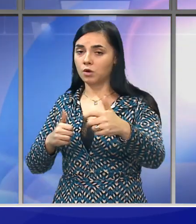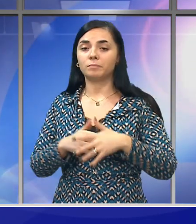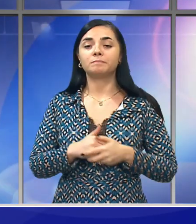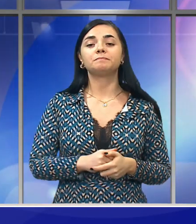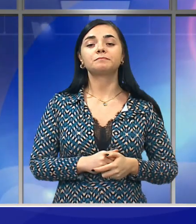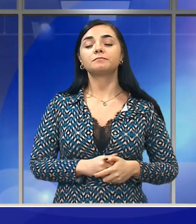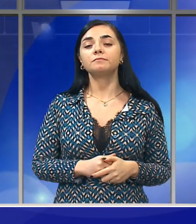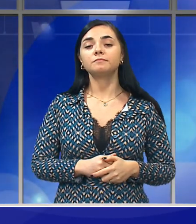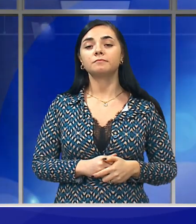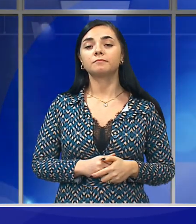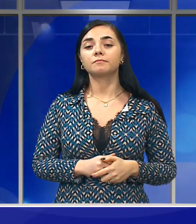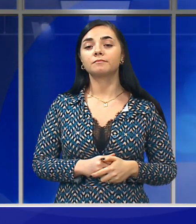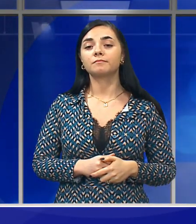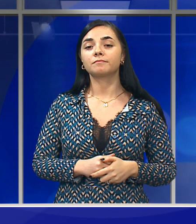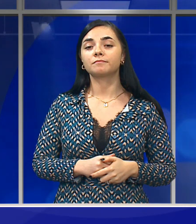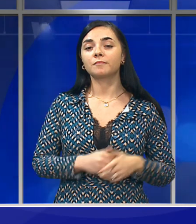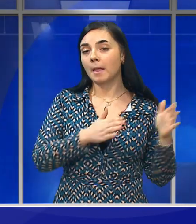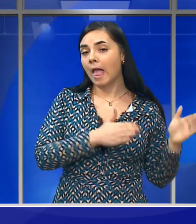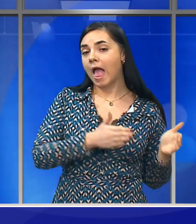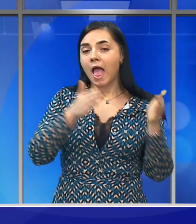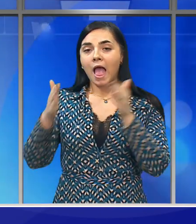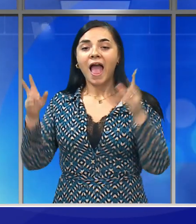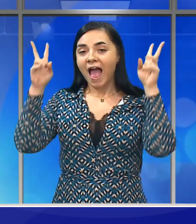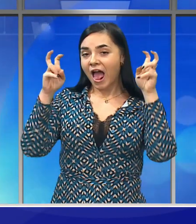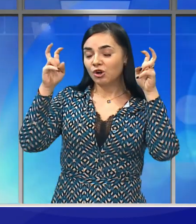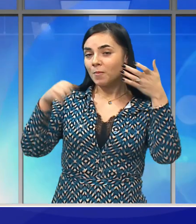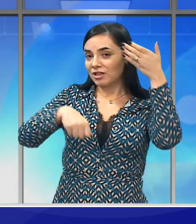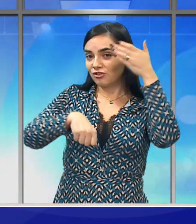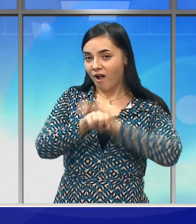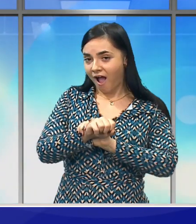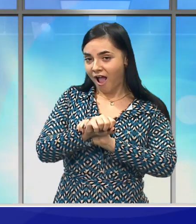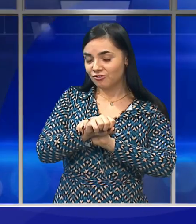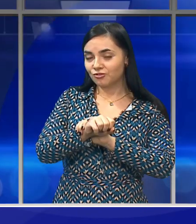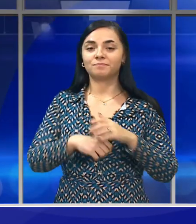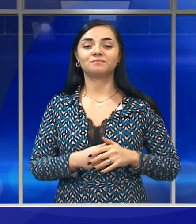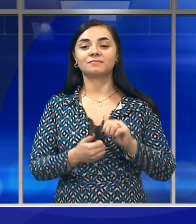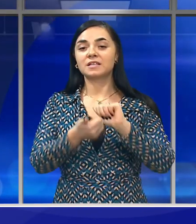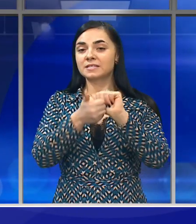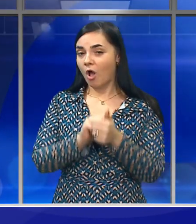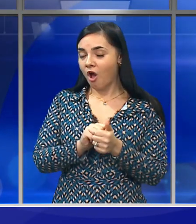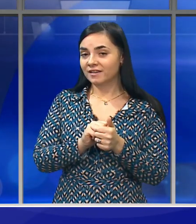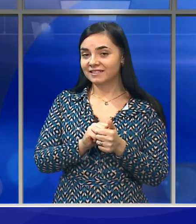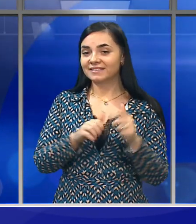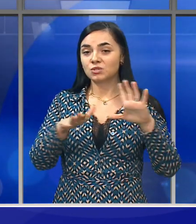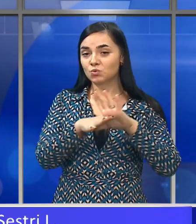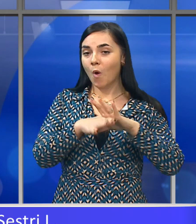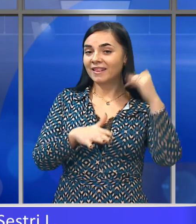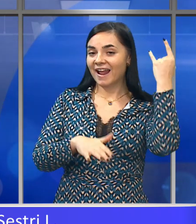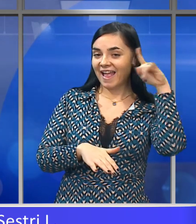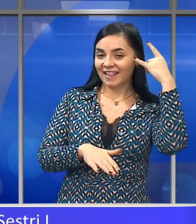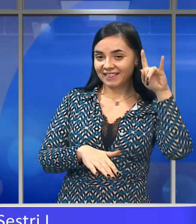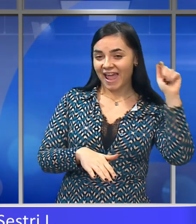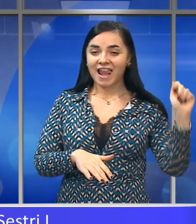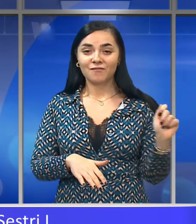anno passiamo allo sport parliamo di calcio Lega Pro Lentella vince in